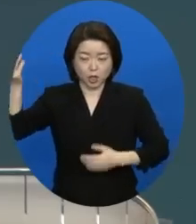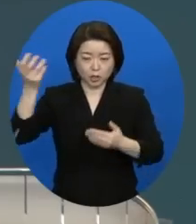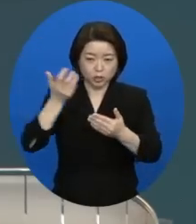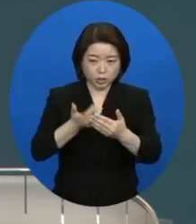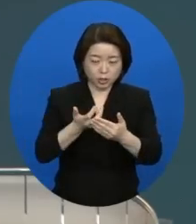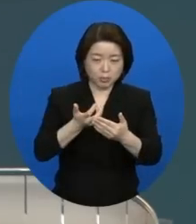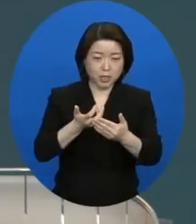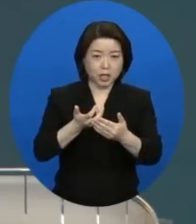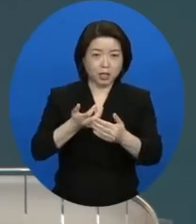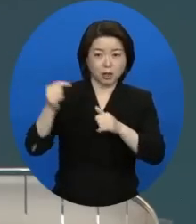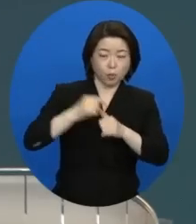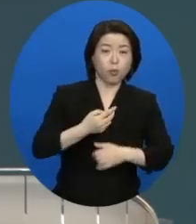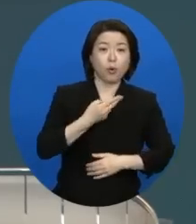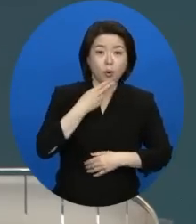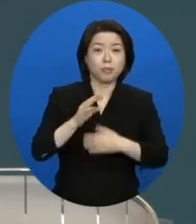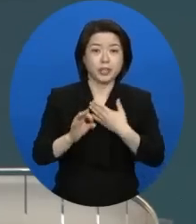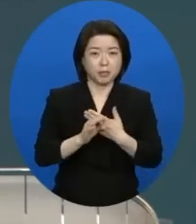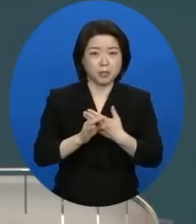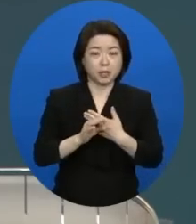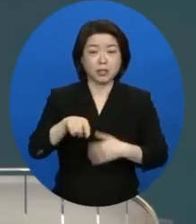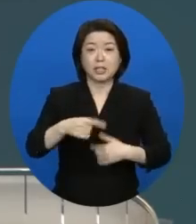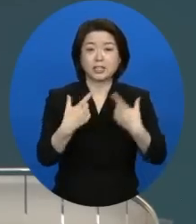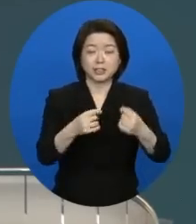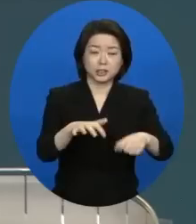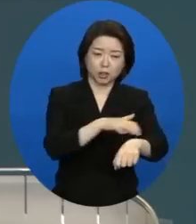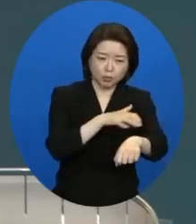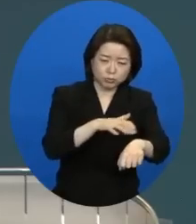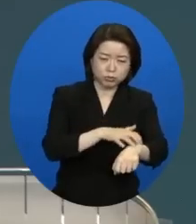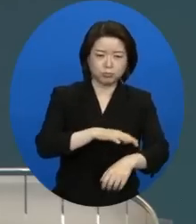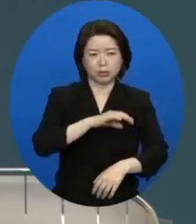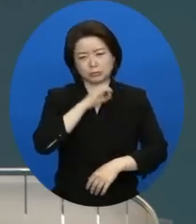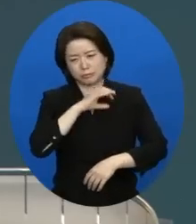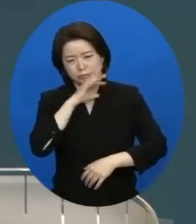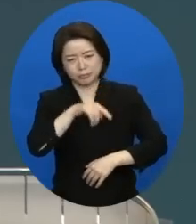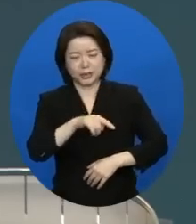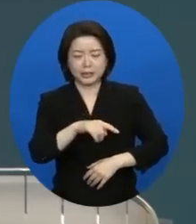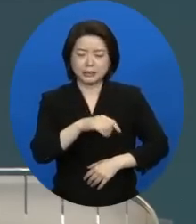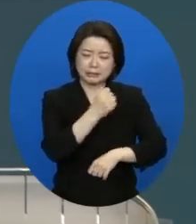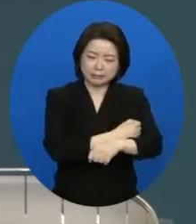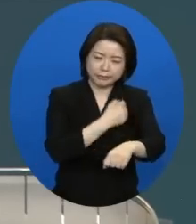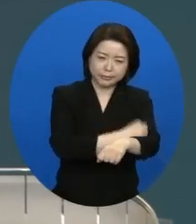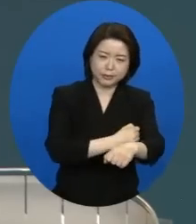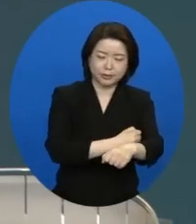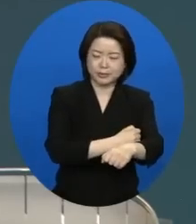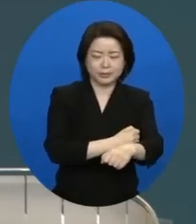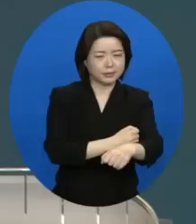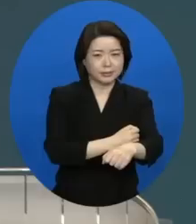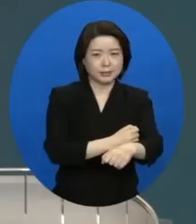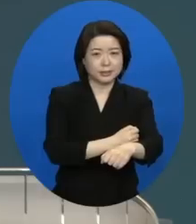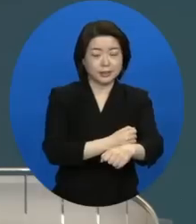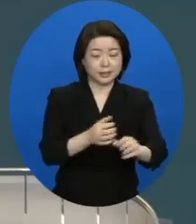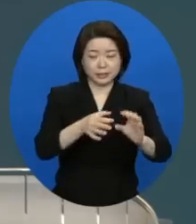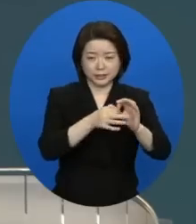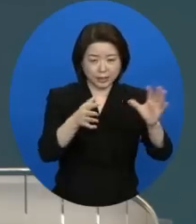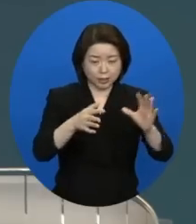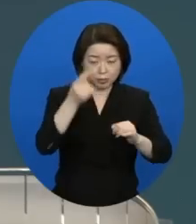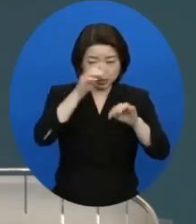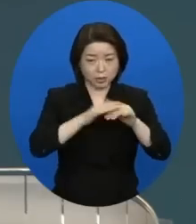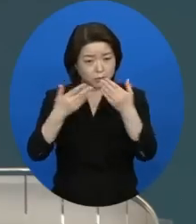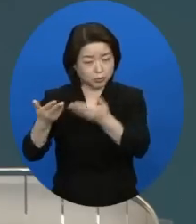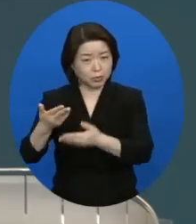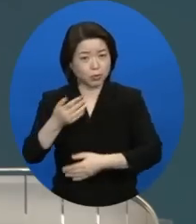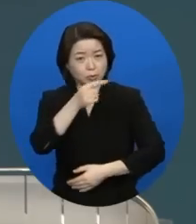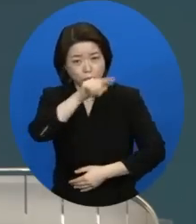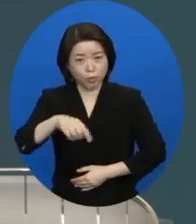하지 않으셨다면 그런 불편과 희생을 각오하고 교회 와서 예배드릴 사람이 몇 사람이나